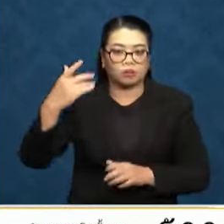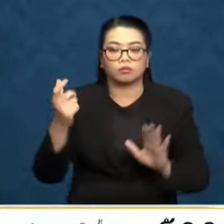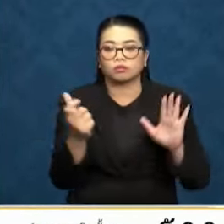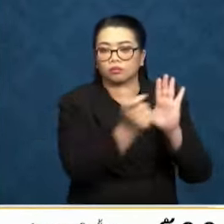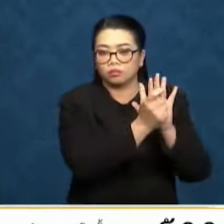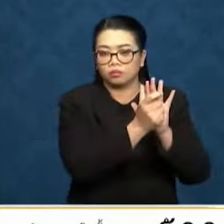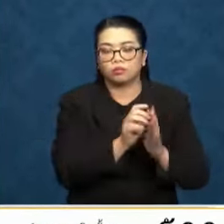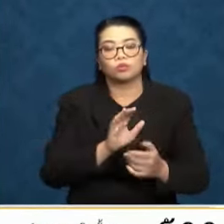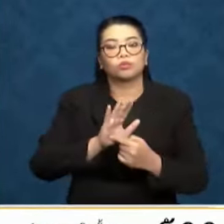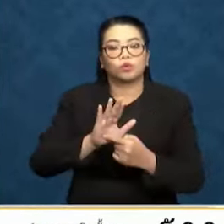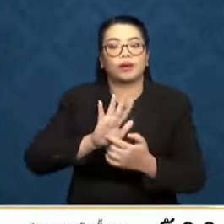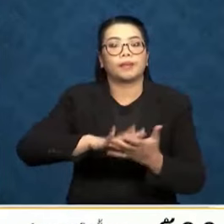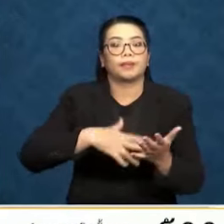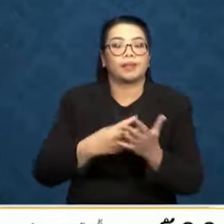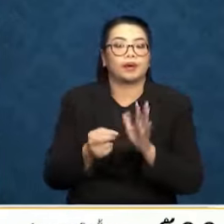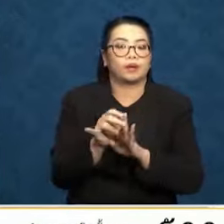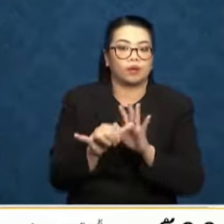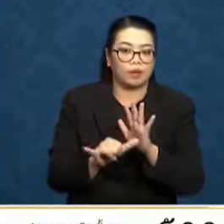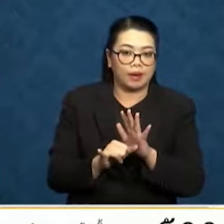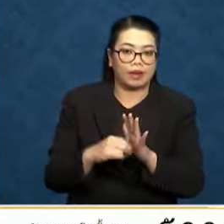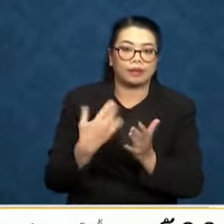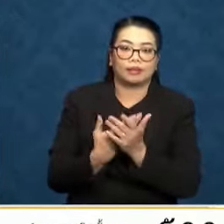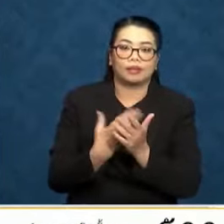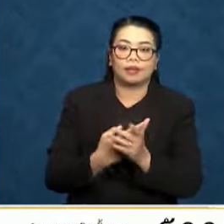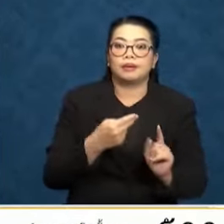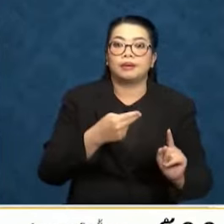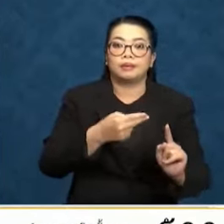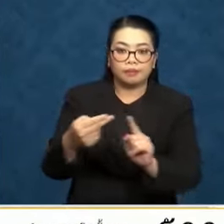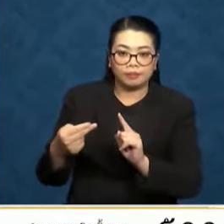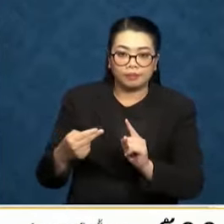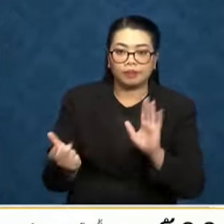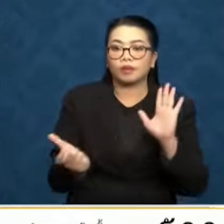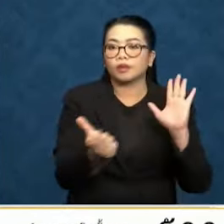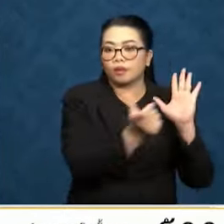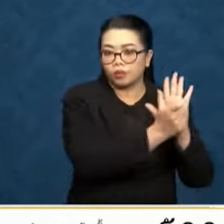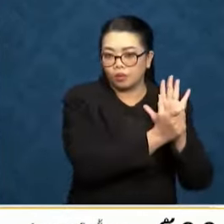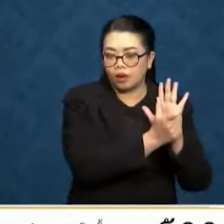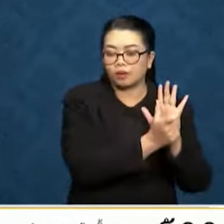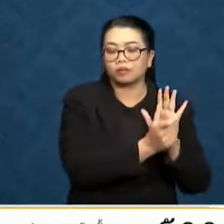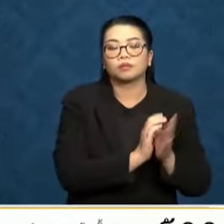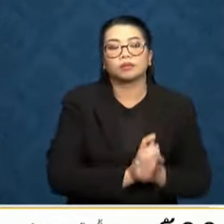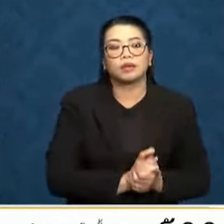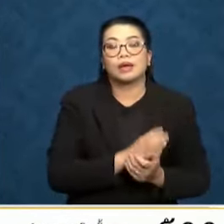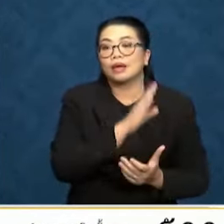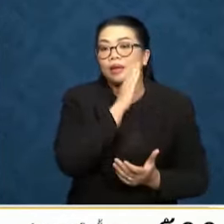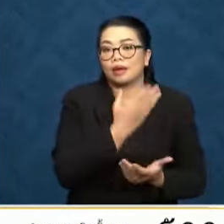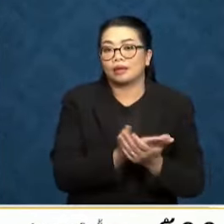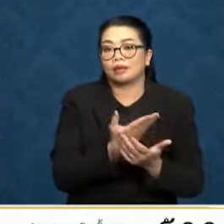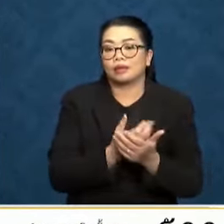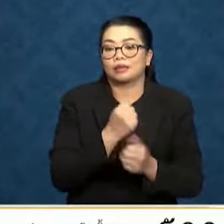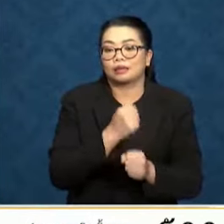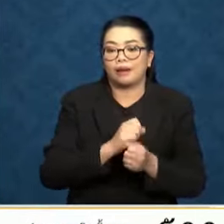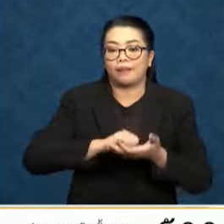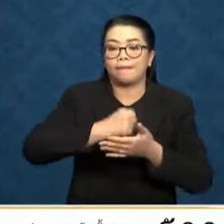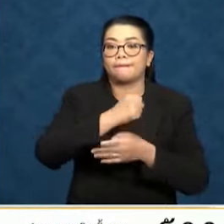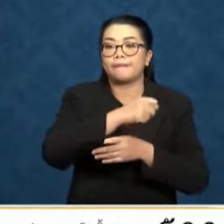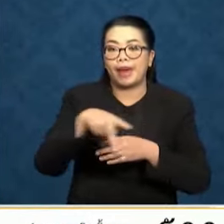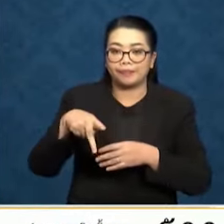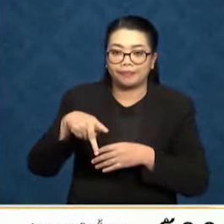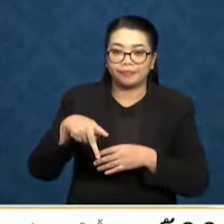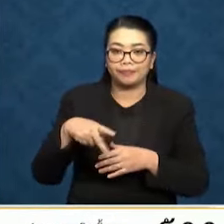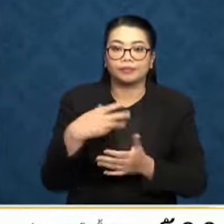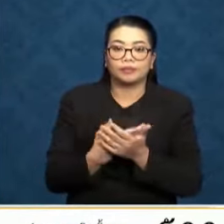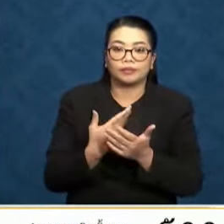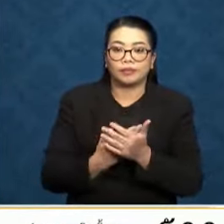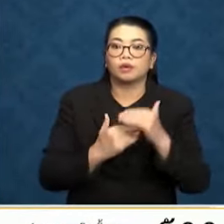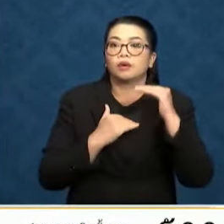ค่ะนโยบายรัฐบาลดิจิตอลนะคะก็สามารถกำหนดได้ค่ะว่าถ้าจะทำแอปของภาครัฐเนี่ย